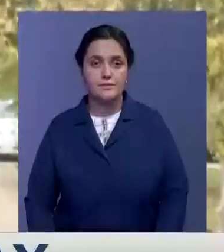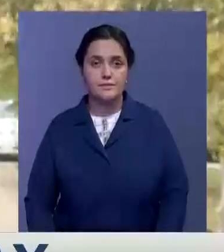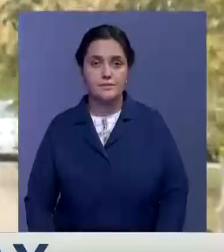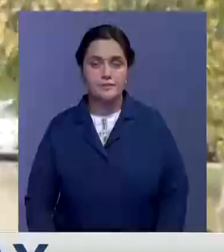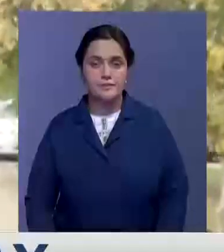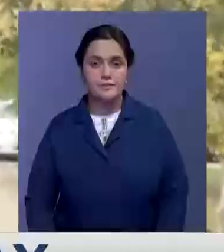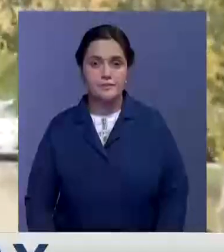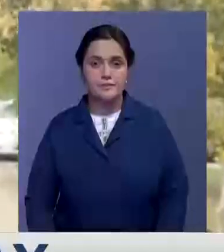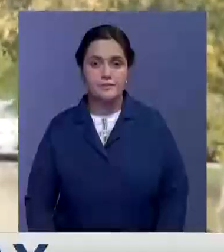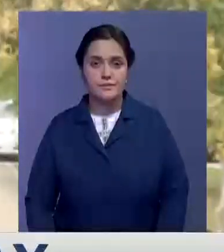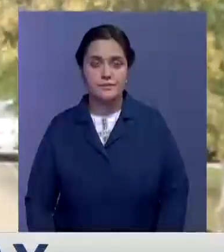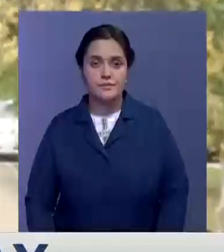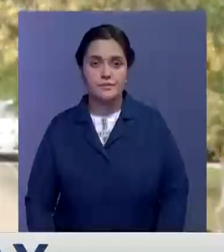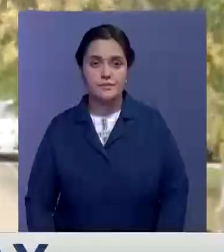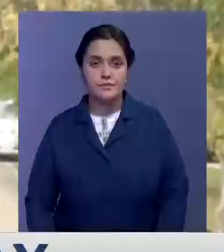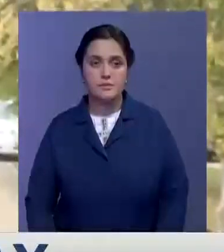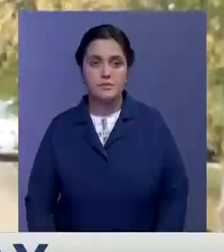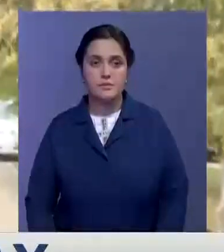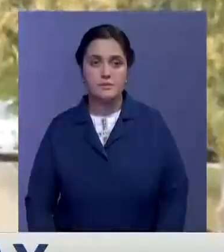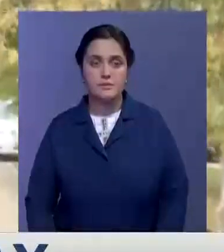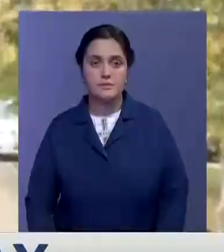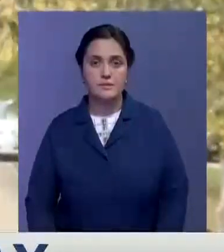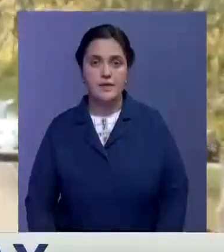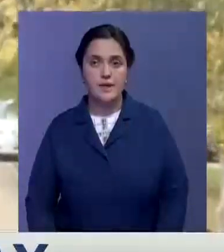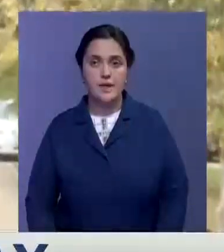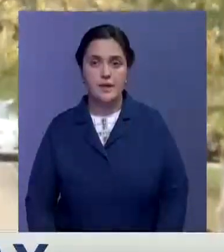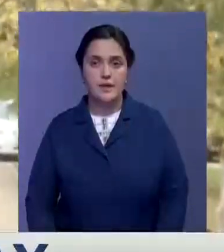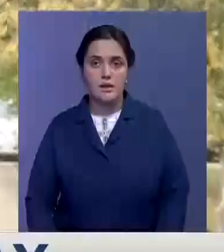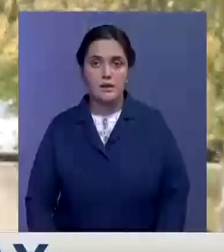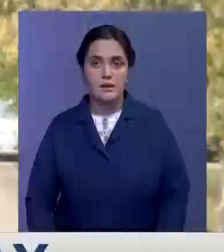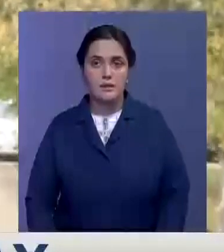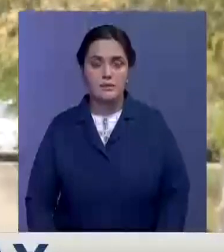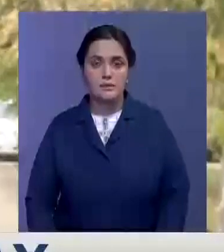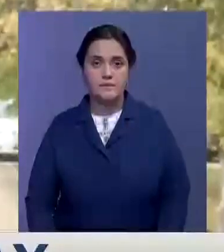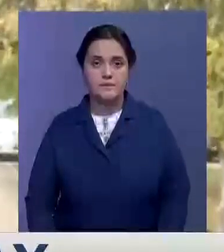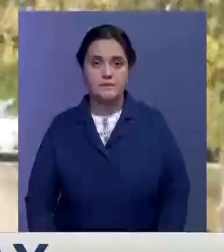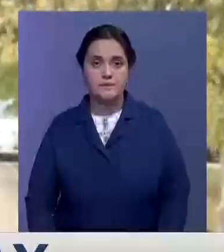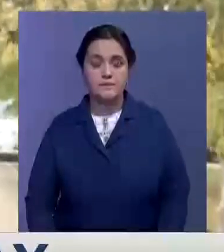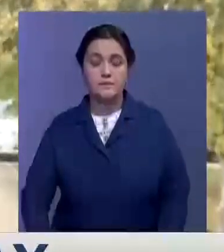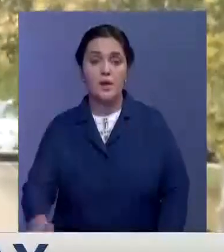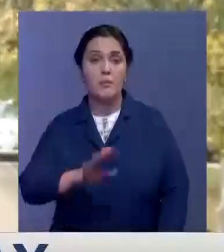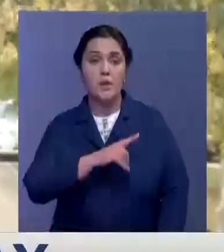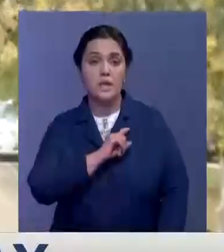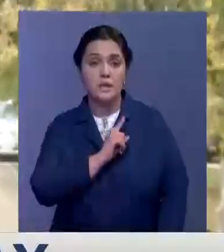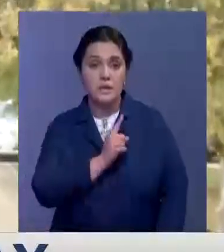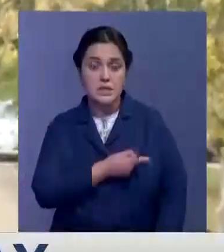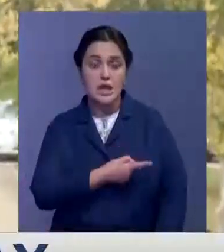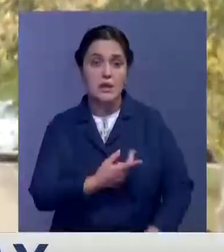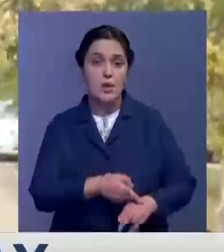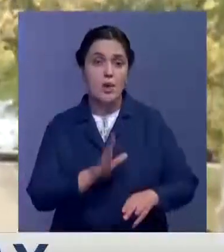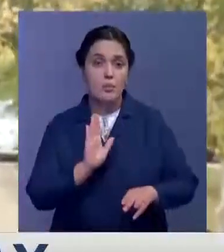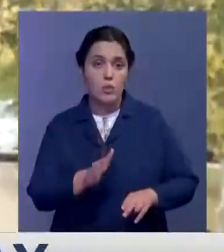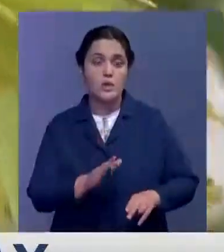А в окрестностях создана буферная зона, где будет силами ветеринарных специалистов района будет проводиться